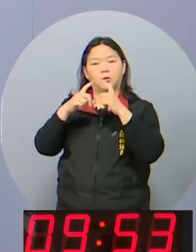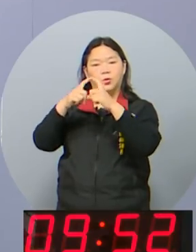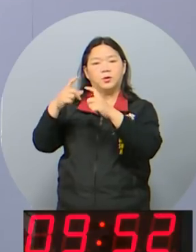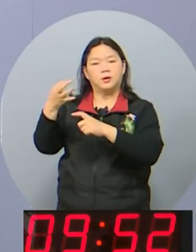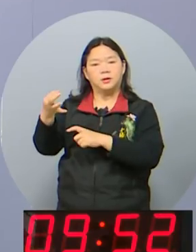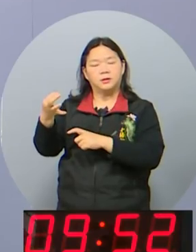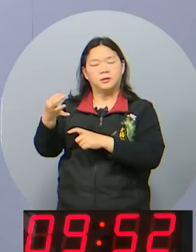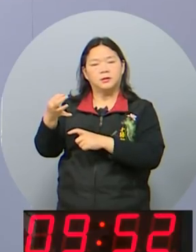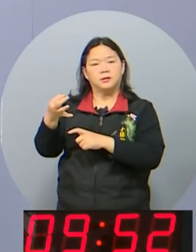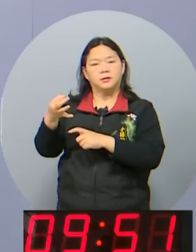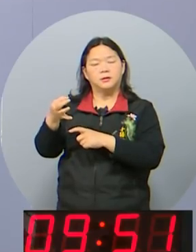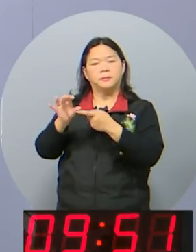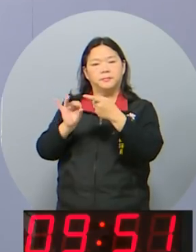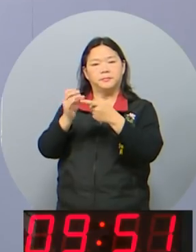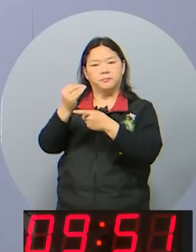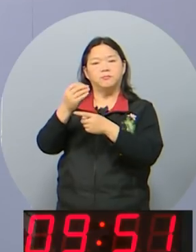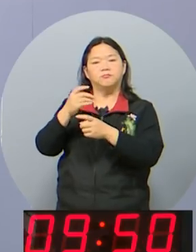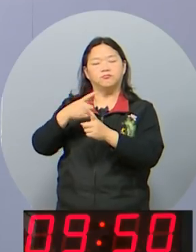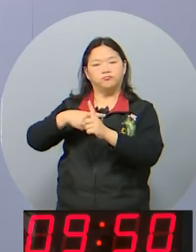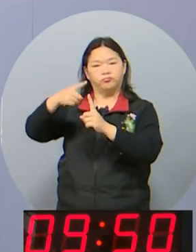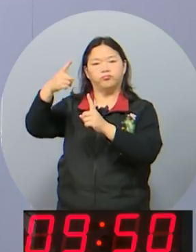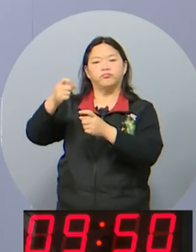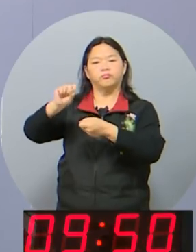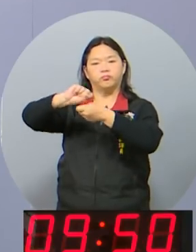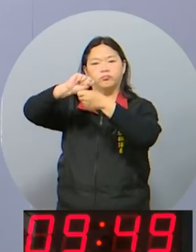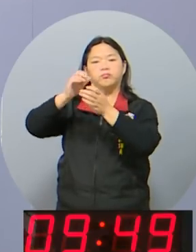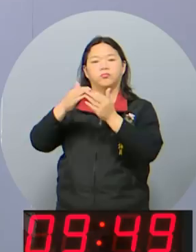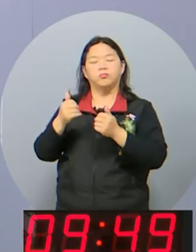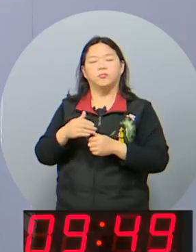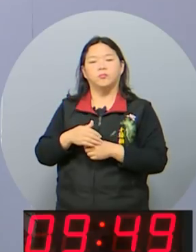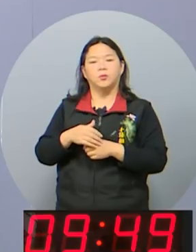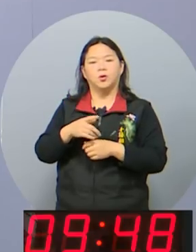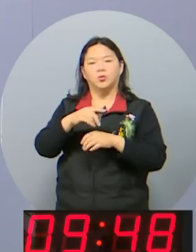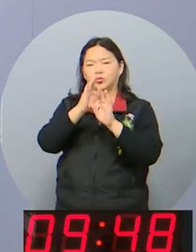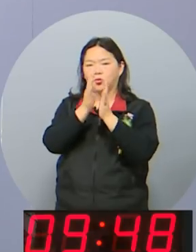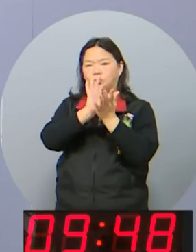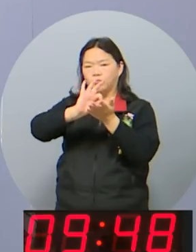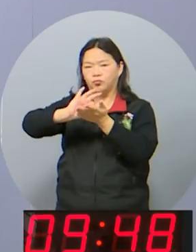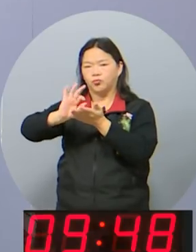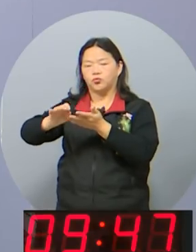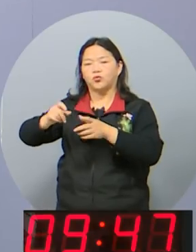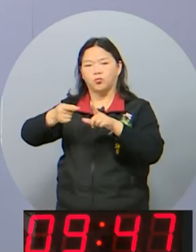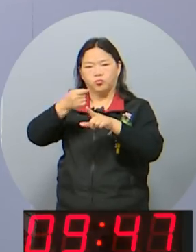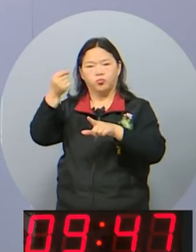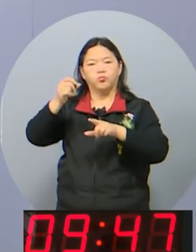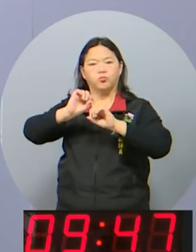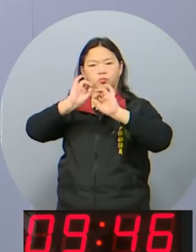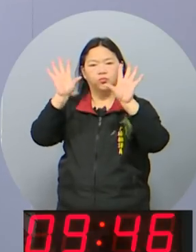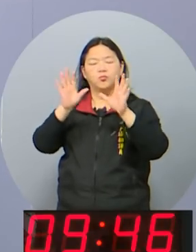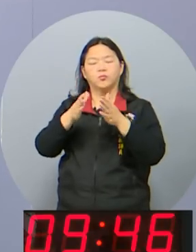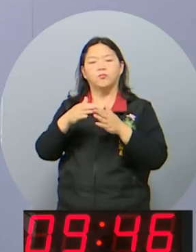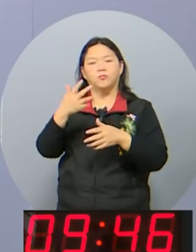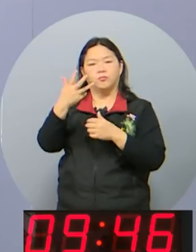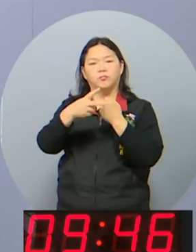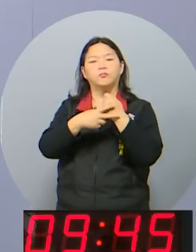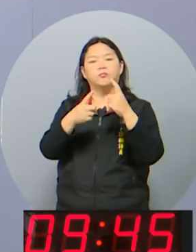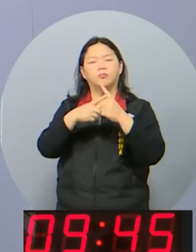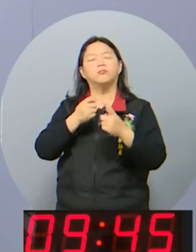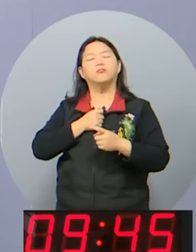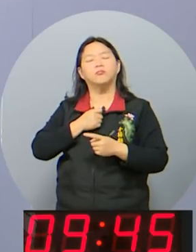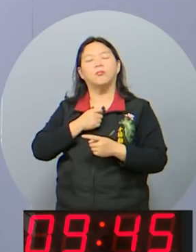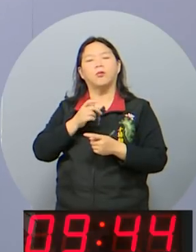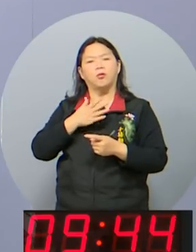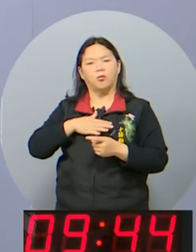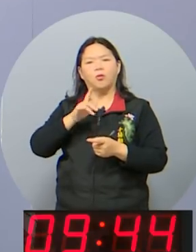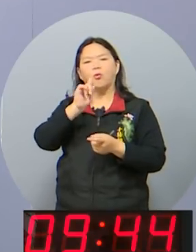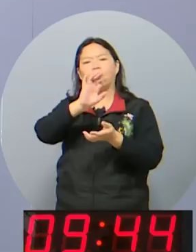发放的比例一定要提高。第二，所有支出的细目都要公开透明，要让我们巴黎乡亲知道。